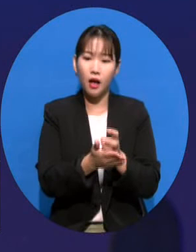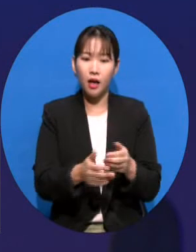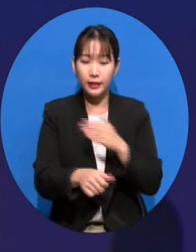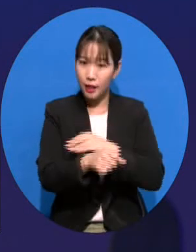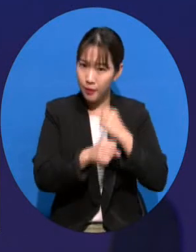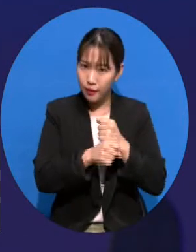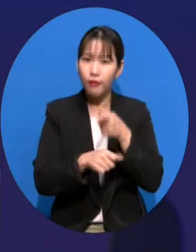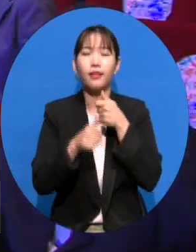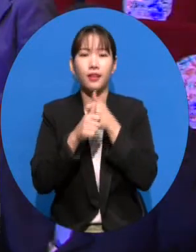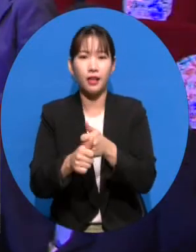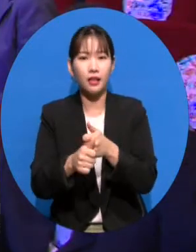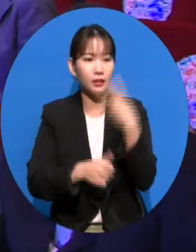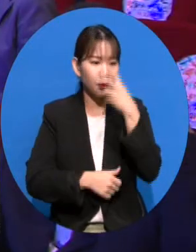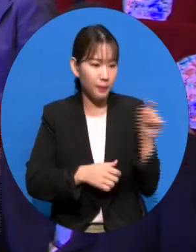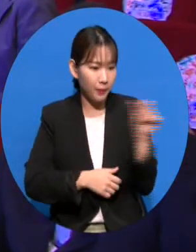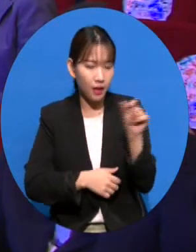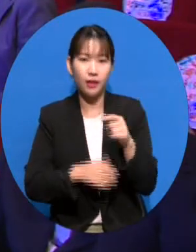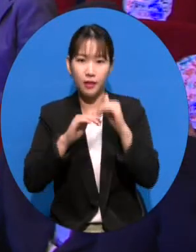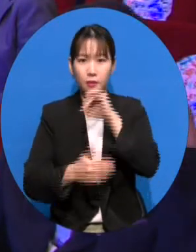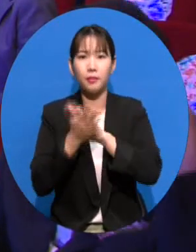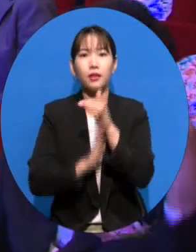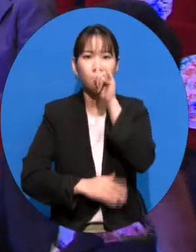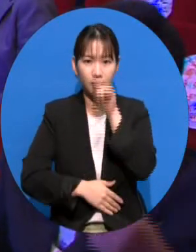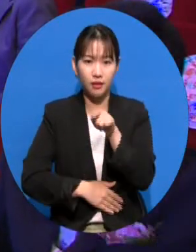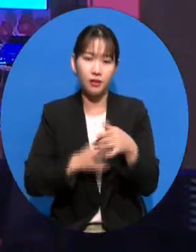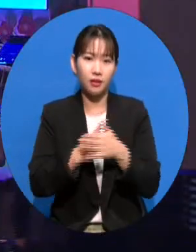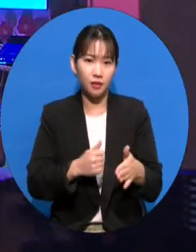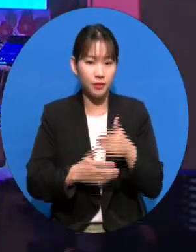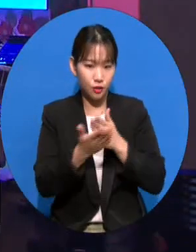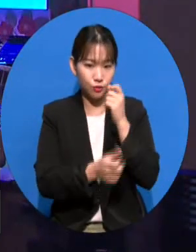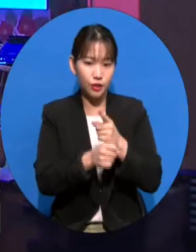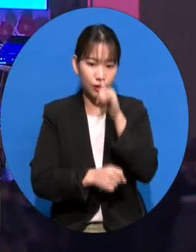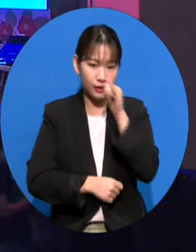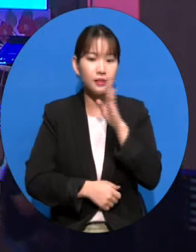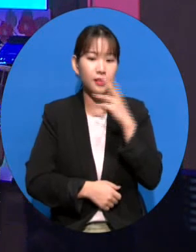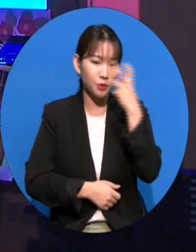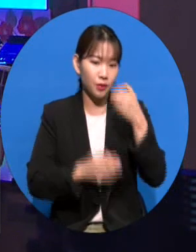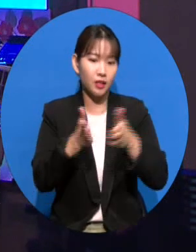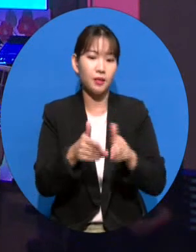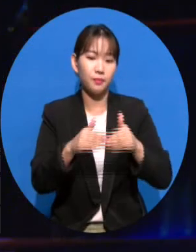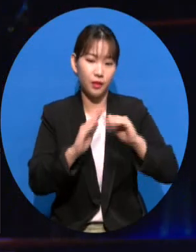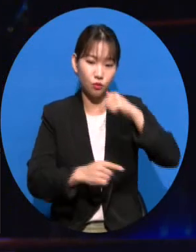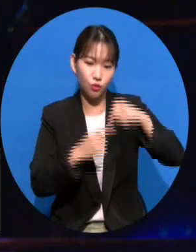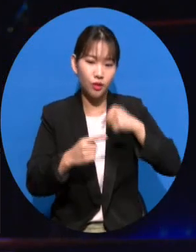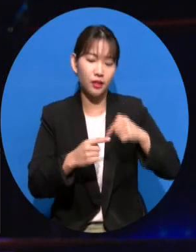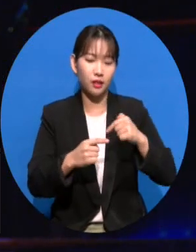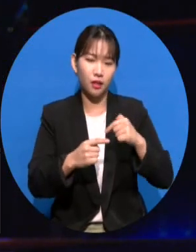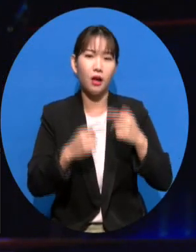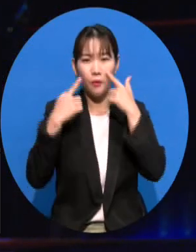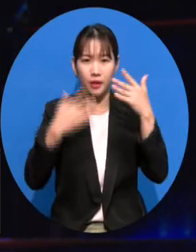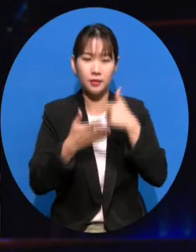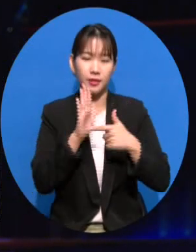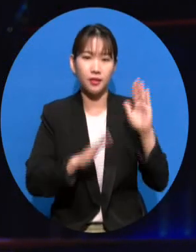따라 진상조사의 속도와 내용이 달라질 수 있다며 전문성을 갖춘 진상조사단을 운영하는 내용 등을 명문화해야